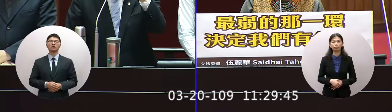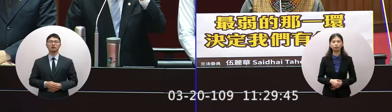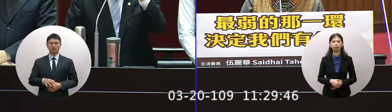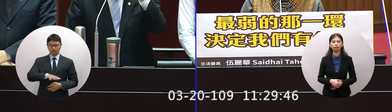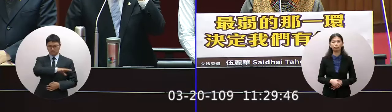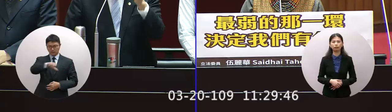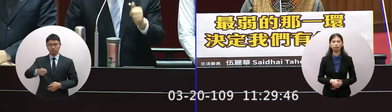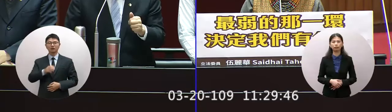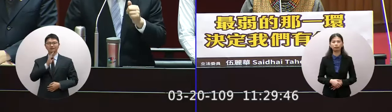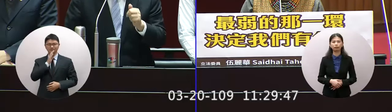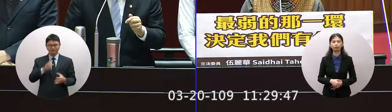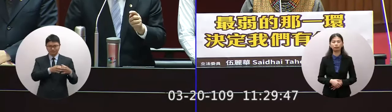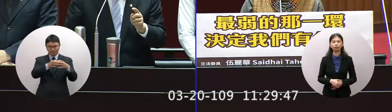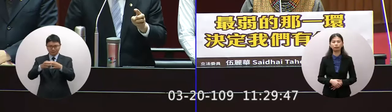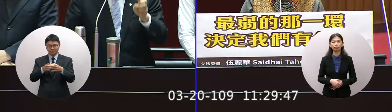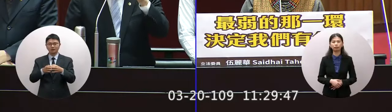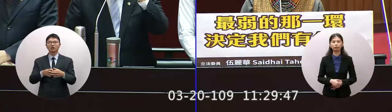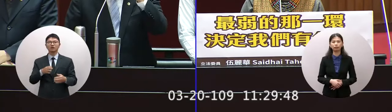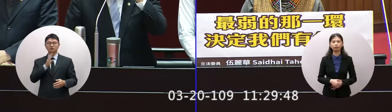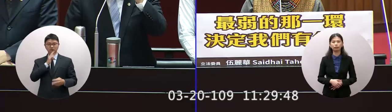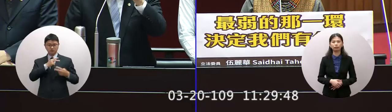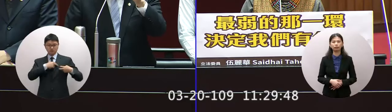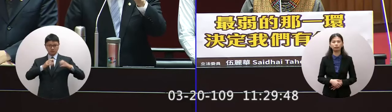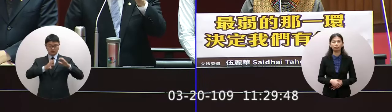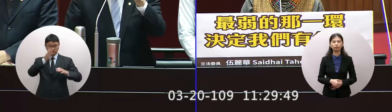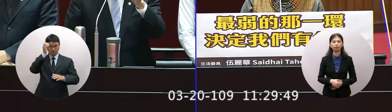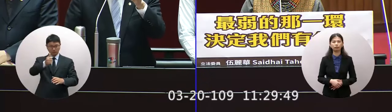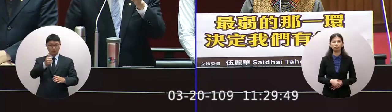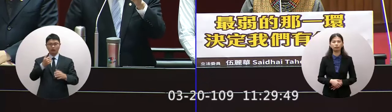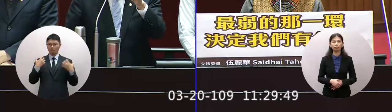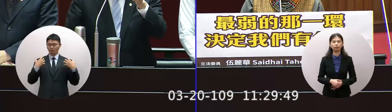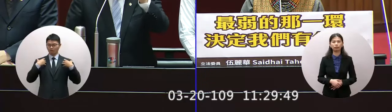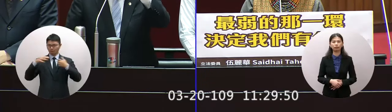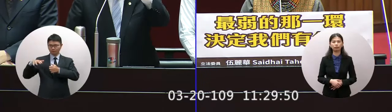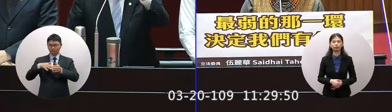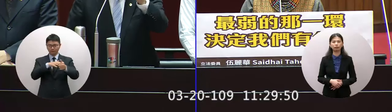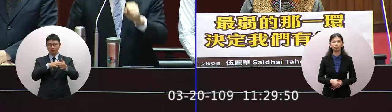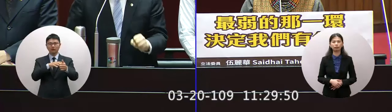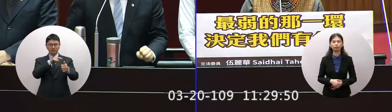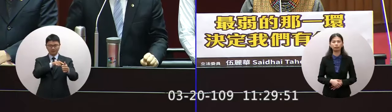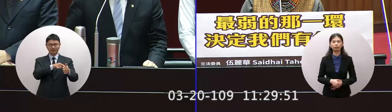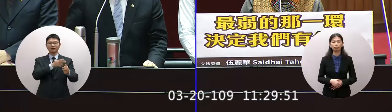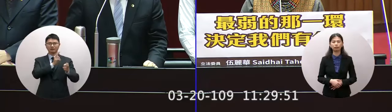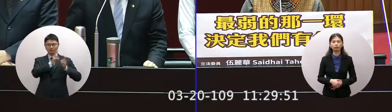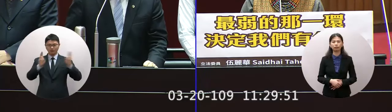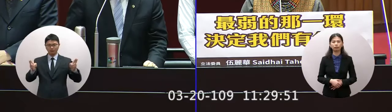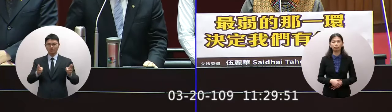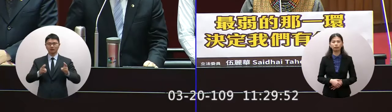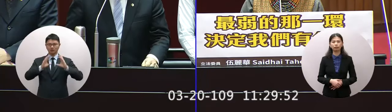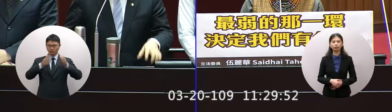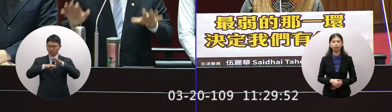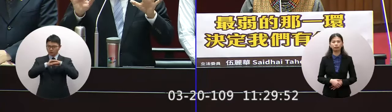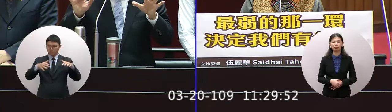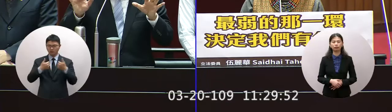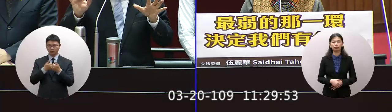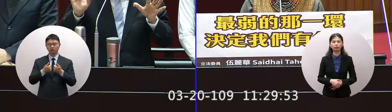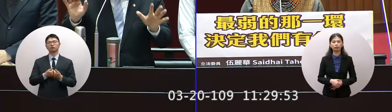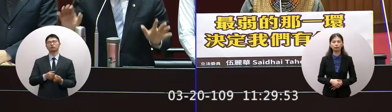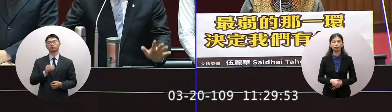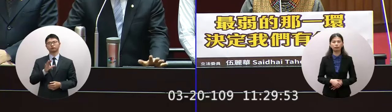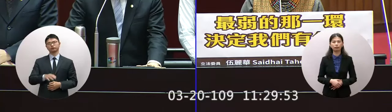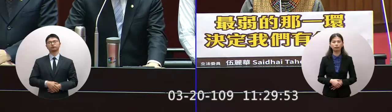是 在蔡总统的引导下，他最第一时间就已经召开国安会议。所